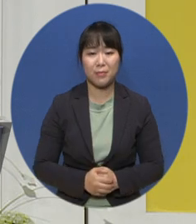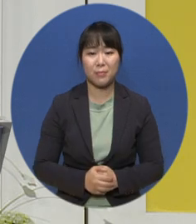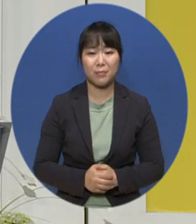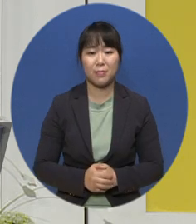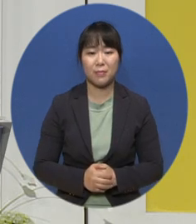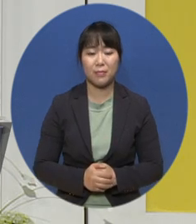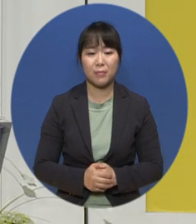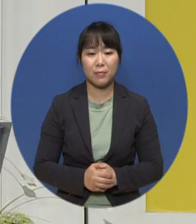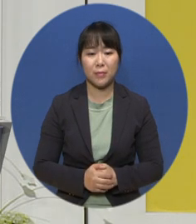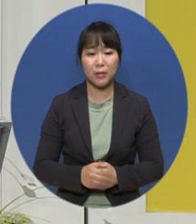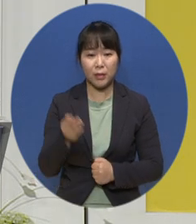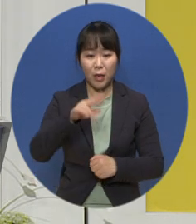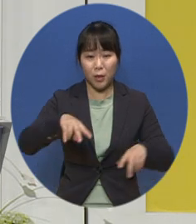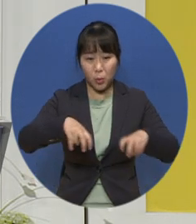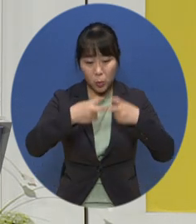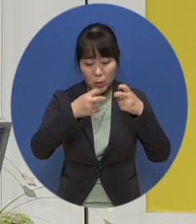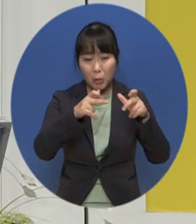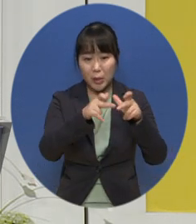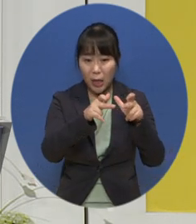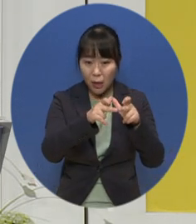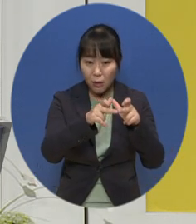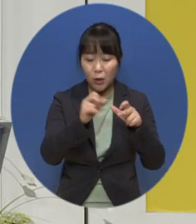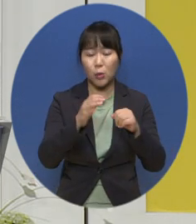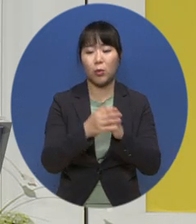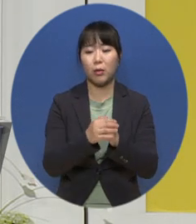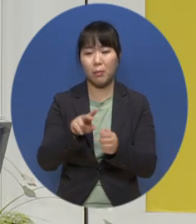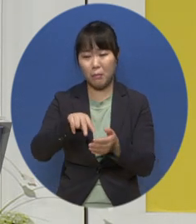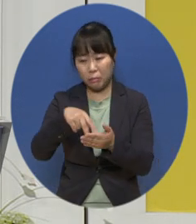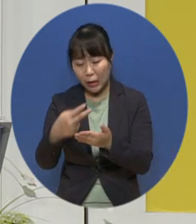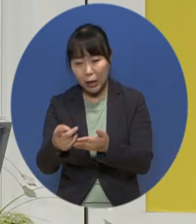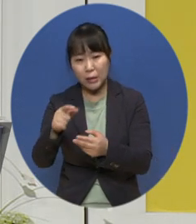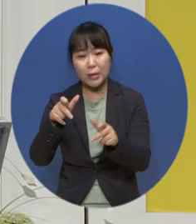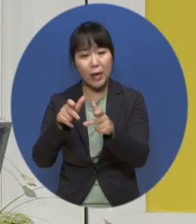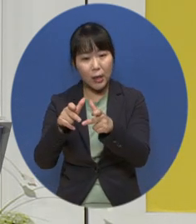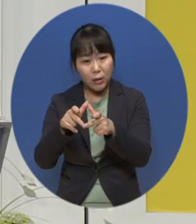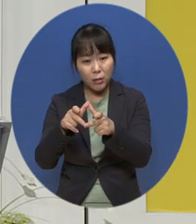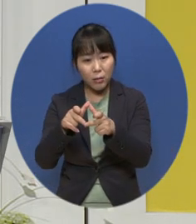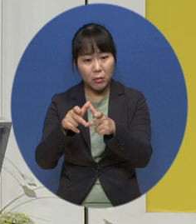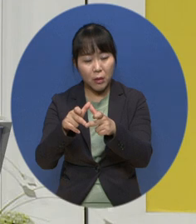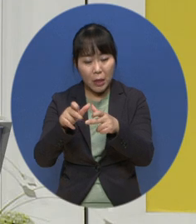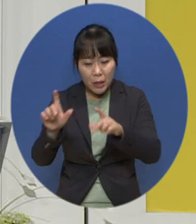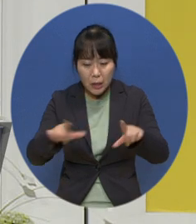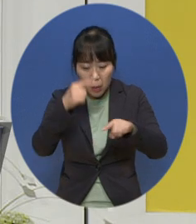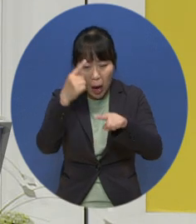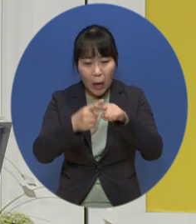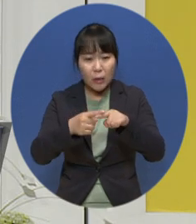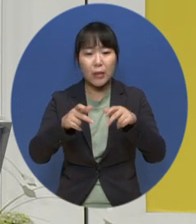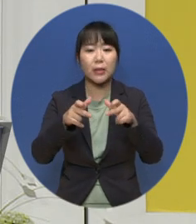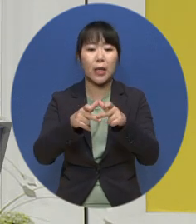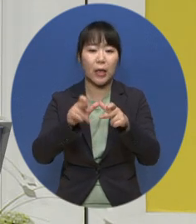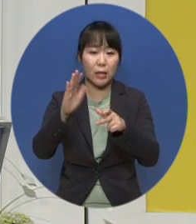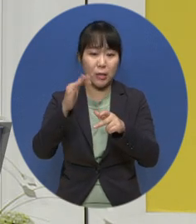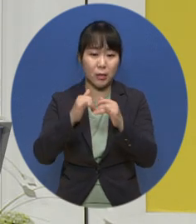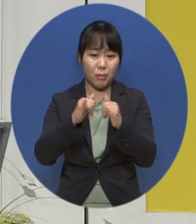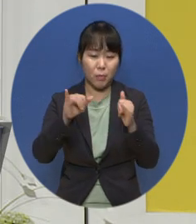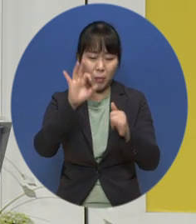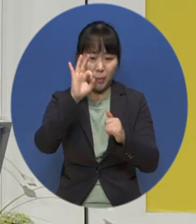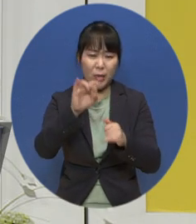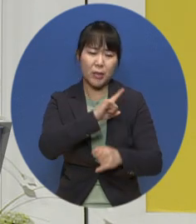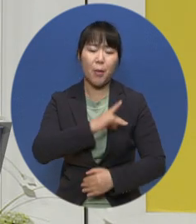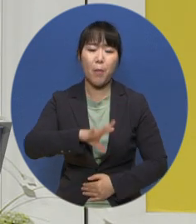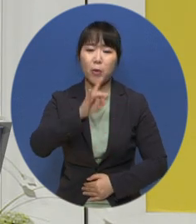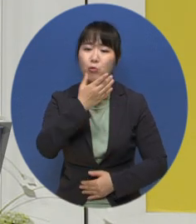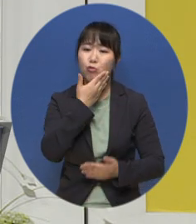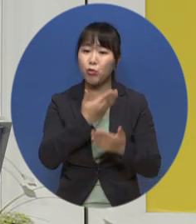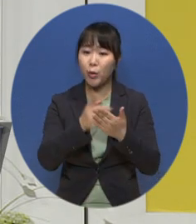그래서 이제 교통사고 장애인들 그러고 있는데 낙상 장애인들 중도 장애인들이 보면은 개의 우선 이 운동이